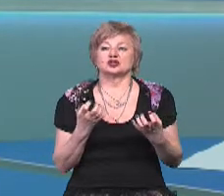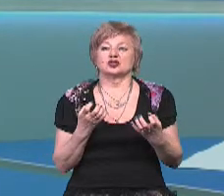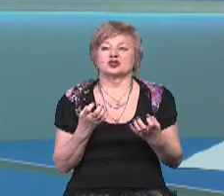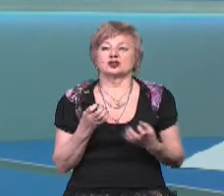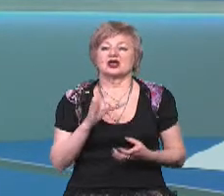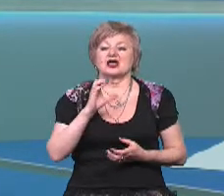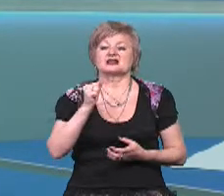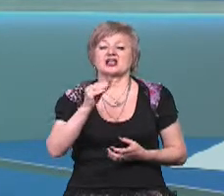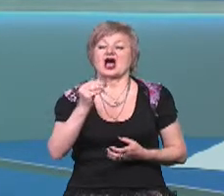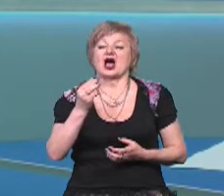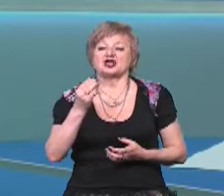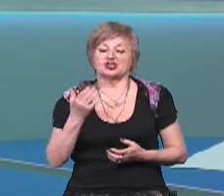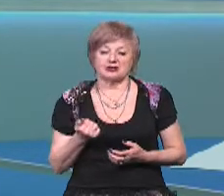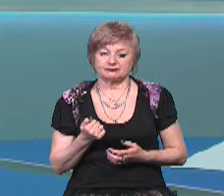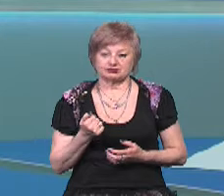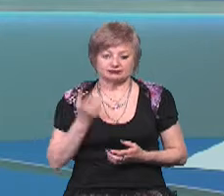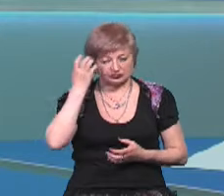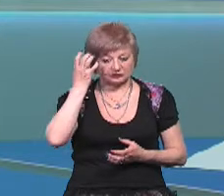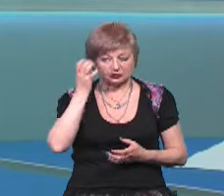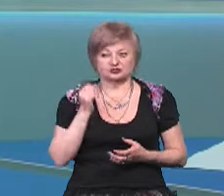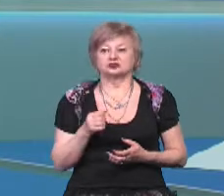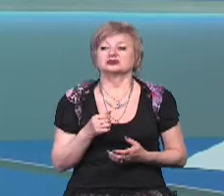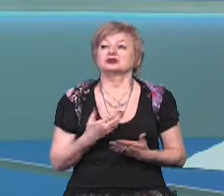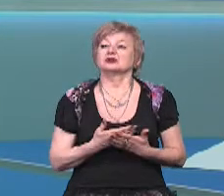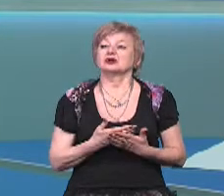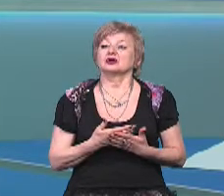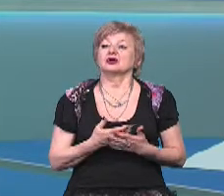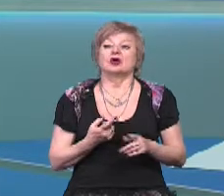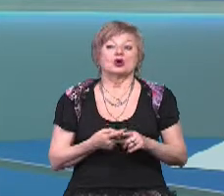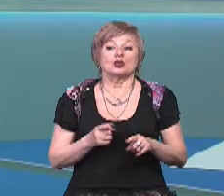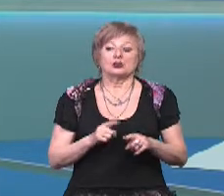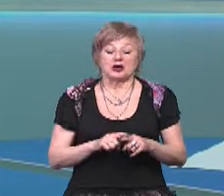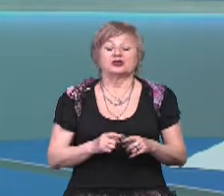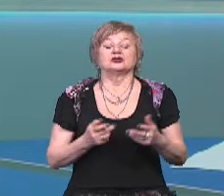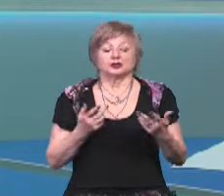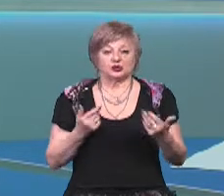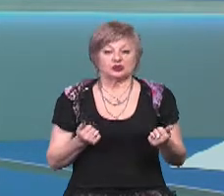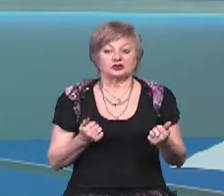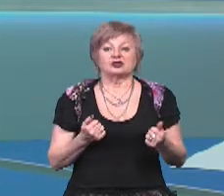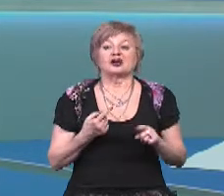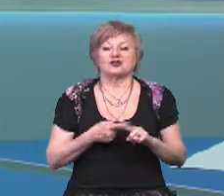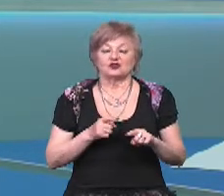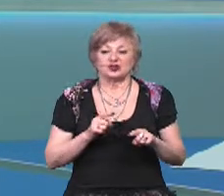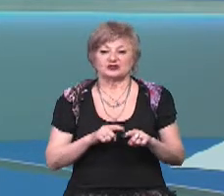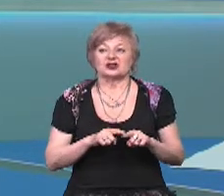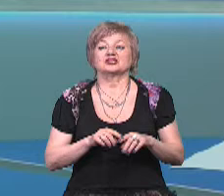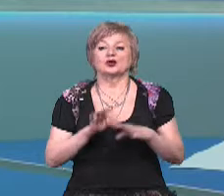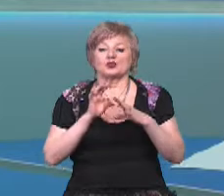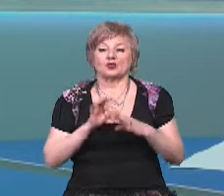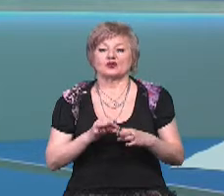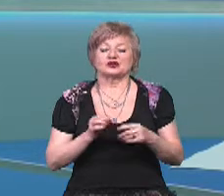як сажа, як полані. Тому безумовно, що ці речовини призводять